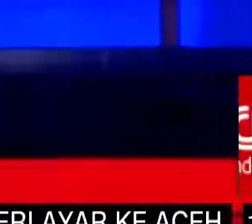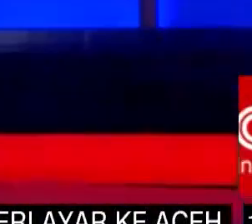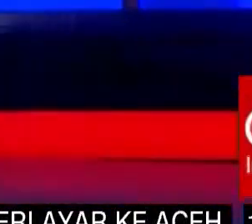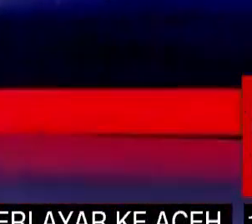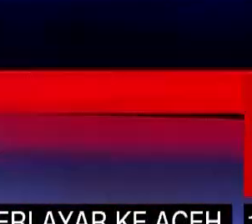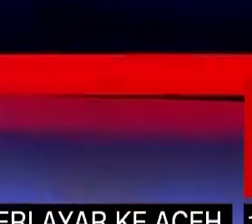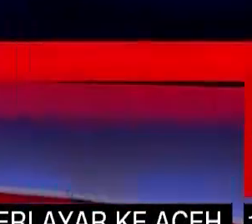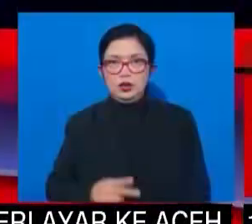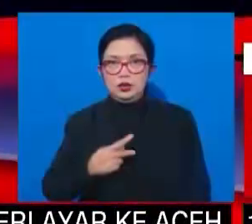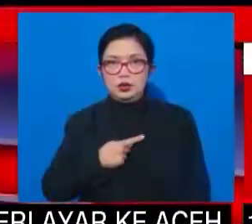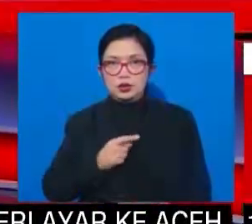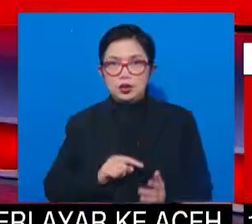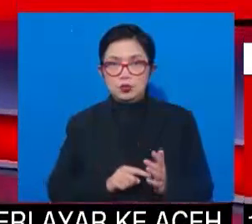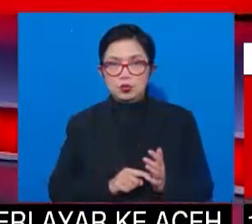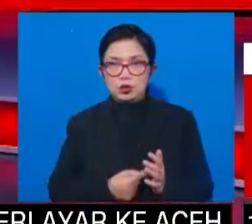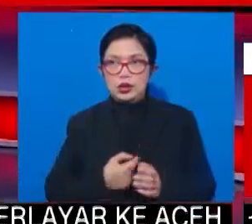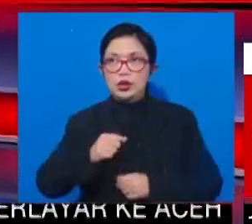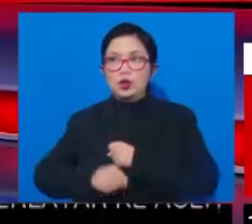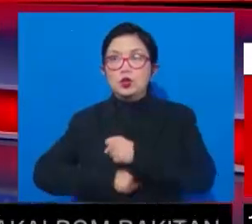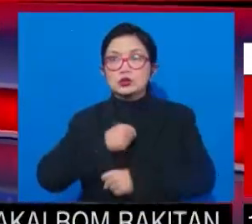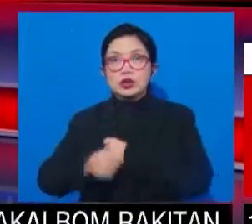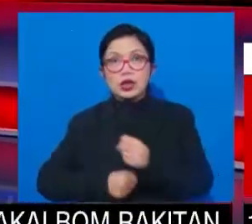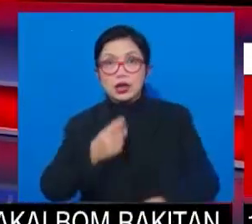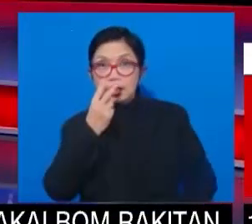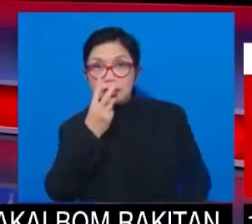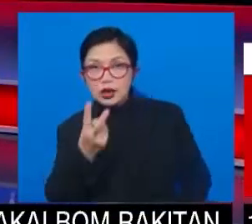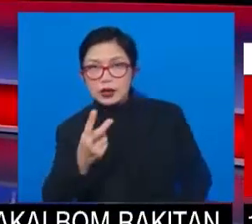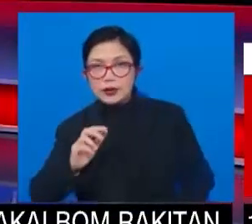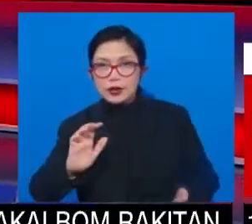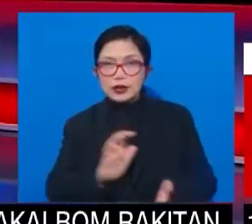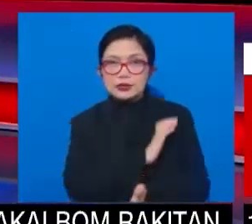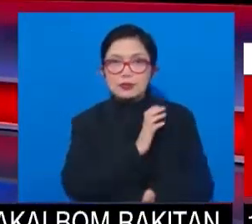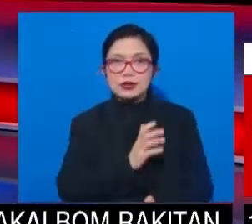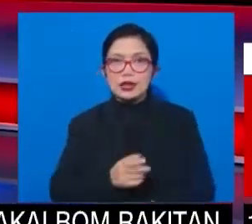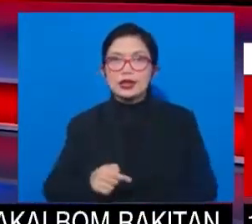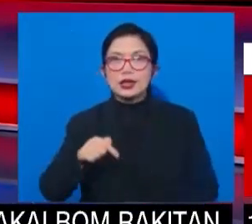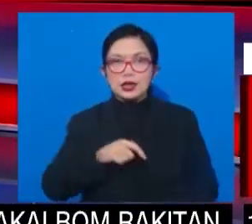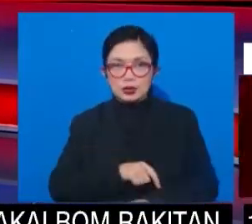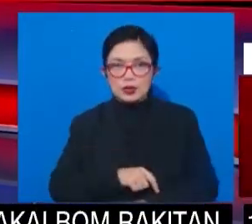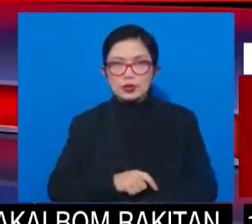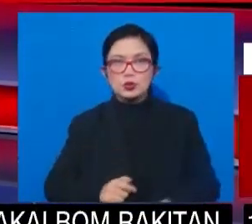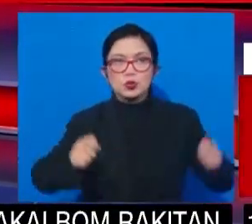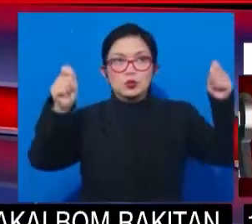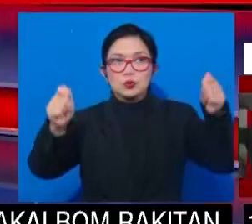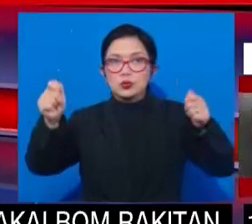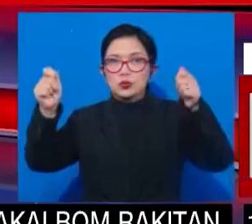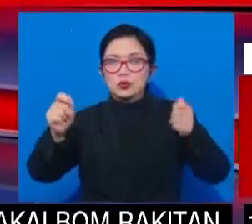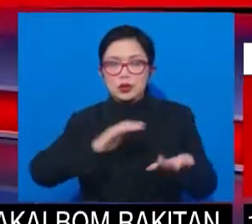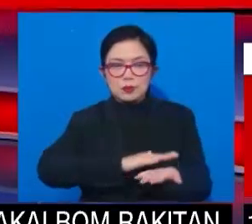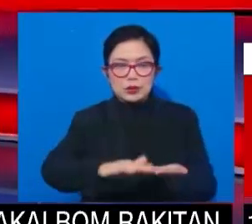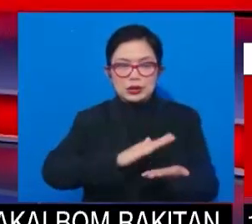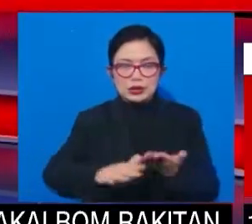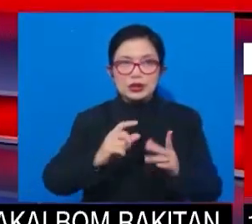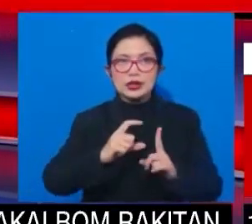Kalau kita mau mulai usaha, memang harus pandai-pandai lihat peluang. Contohnya sekarang lagi musim kampanye, usaha jasa digital printing di Kudus, Jawa